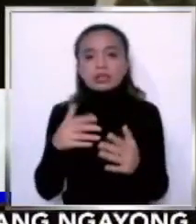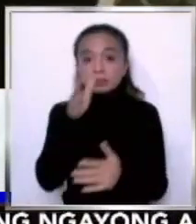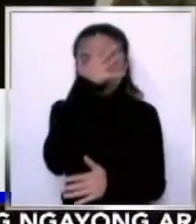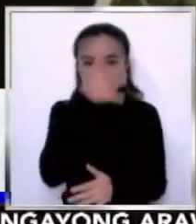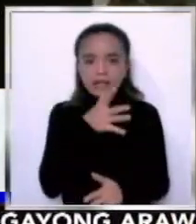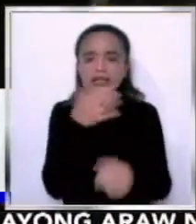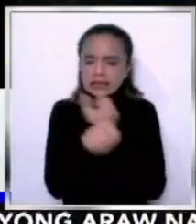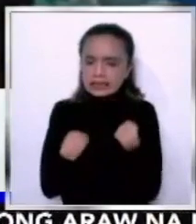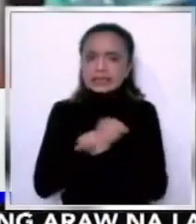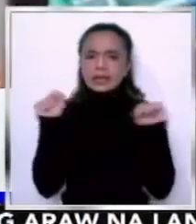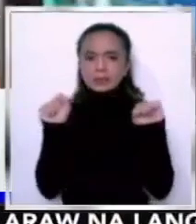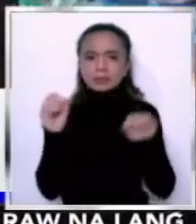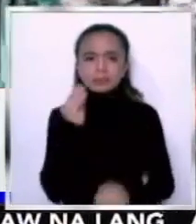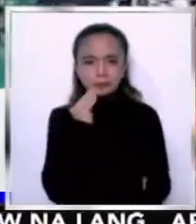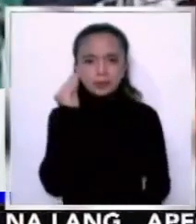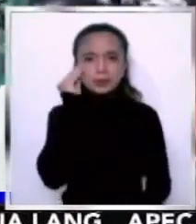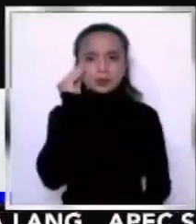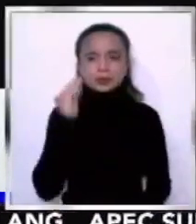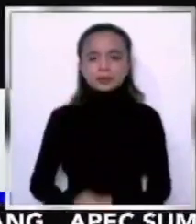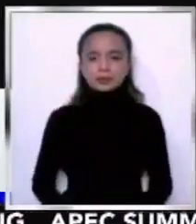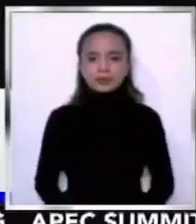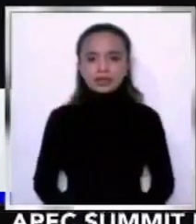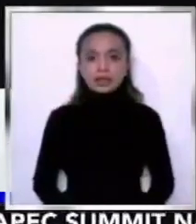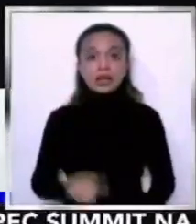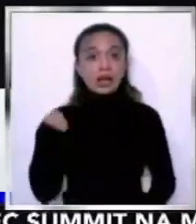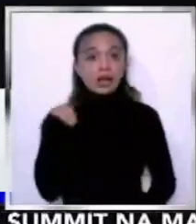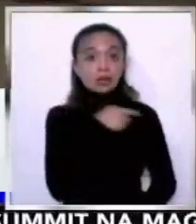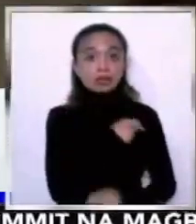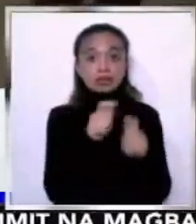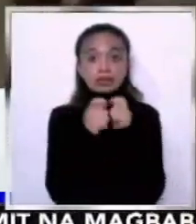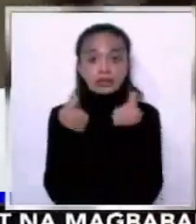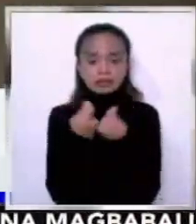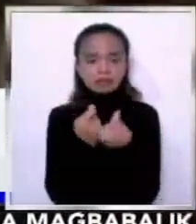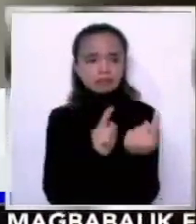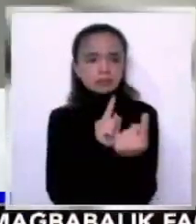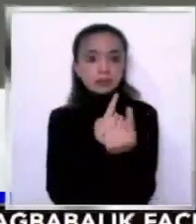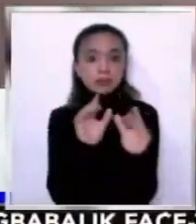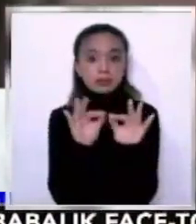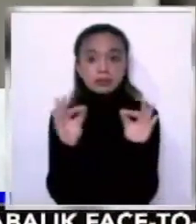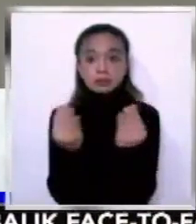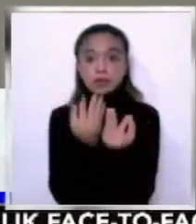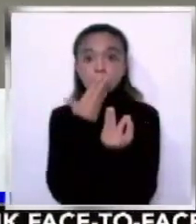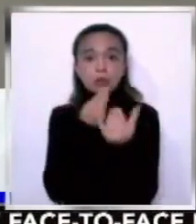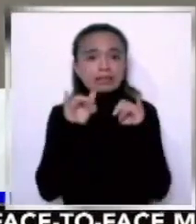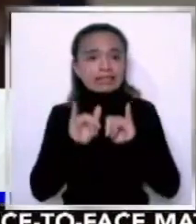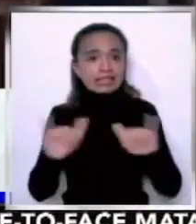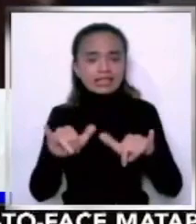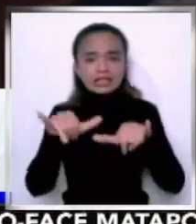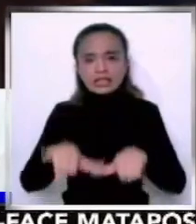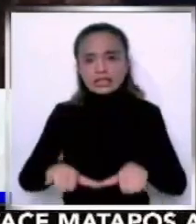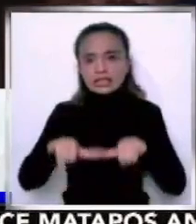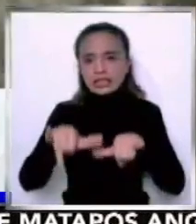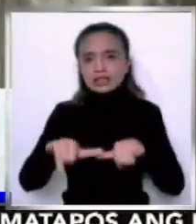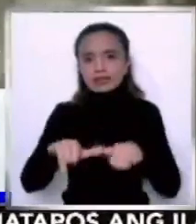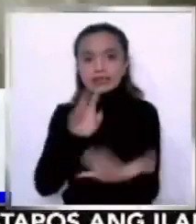magulang. Naabutan ng aming team ang mga pamilya na nananatili pa rin sa evacuation center.